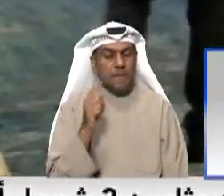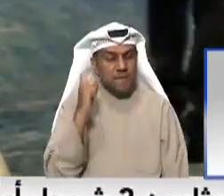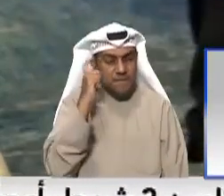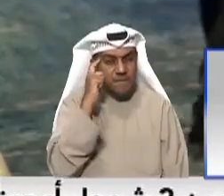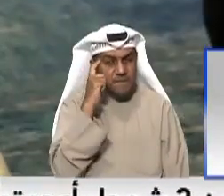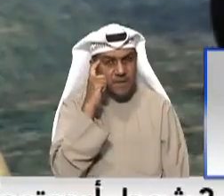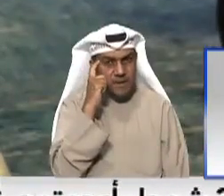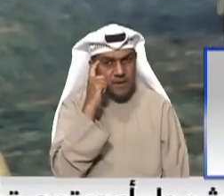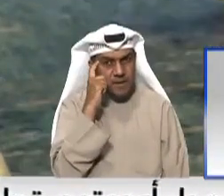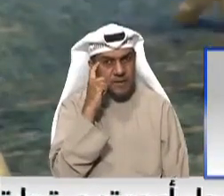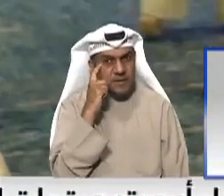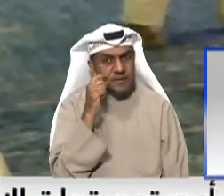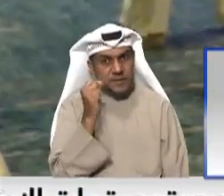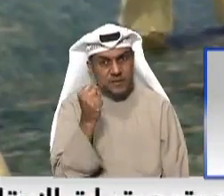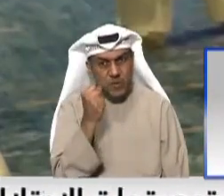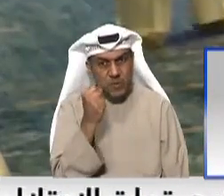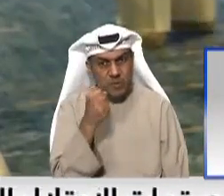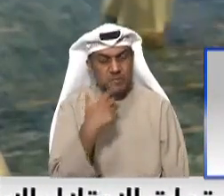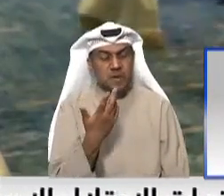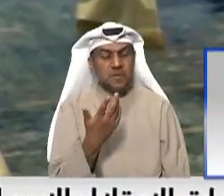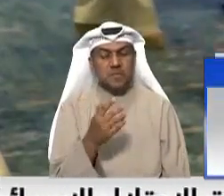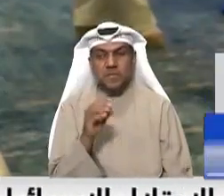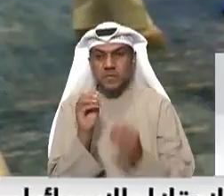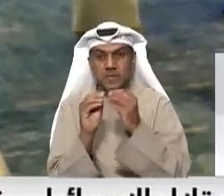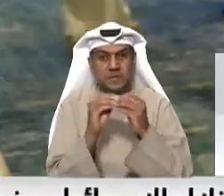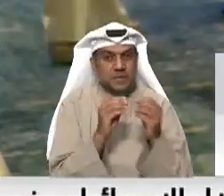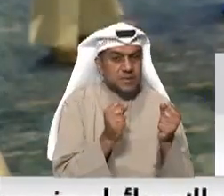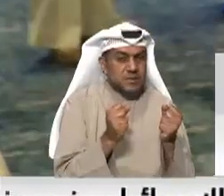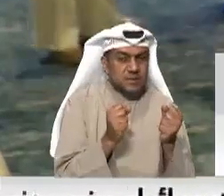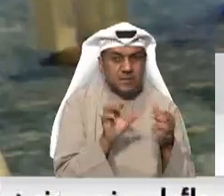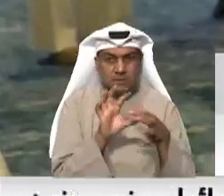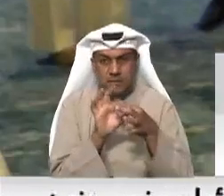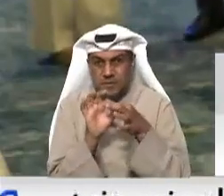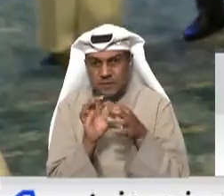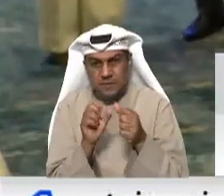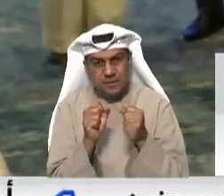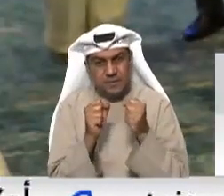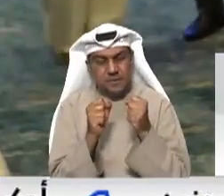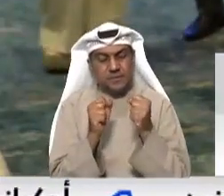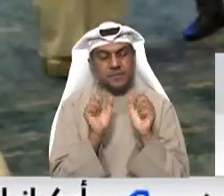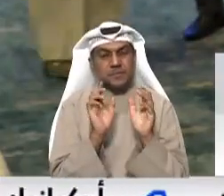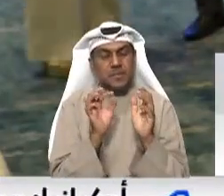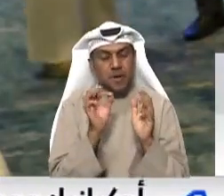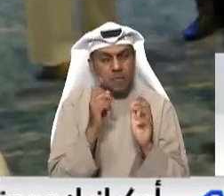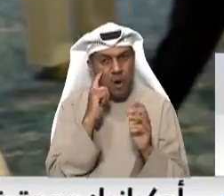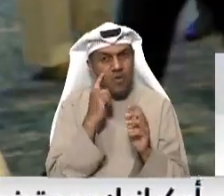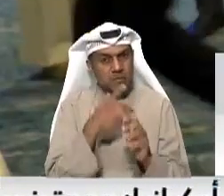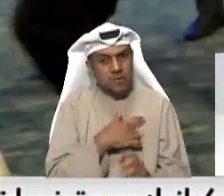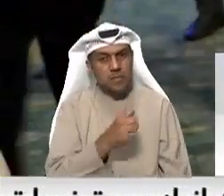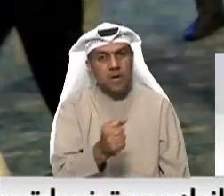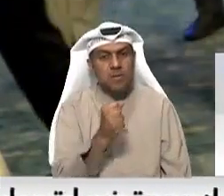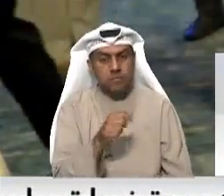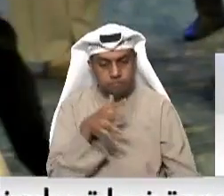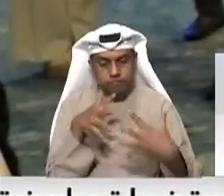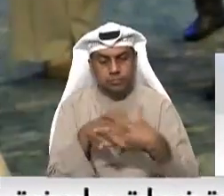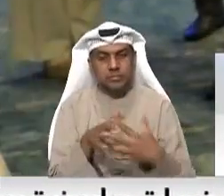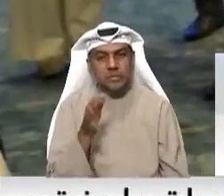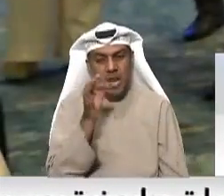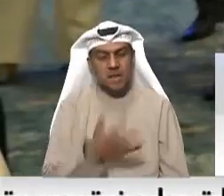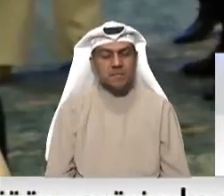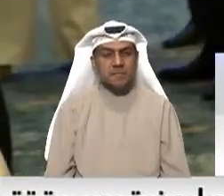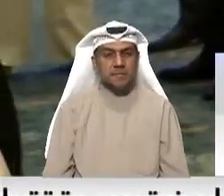هناك عدم ثقة، وهذا شيء صعب جدا أن يستمر. لذلك نرى اليوم في اجتماعاتنا بضرورة